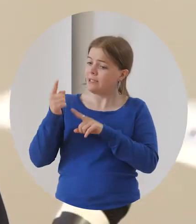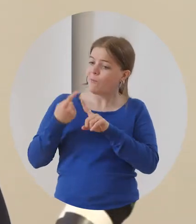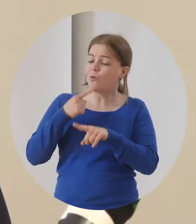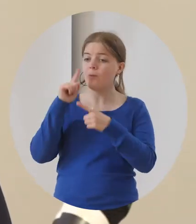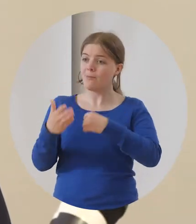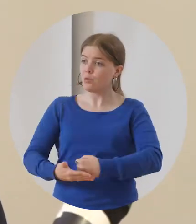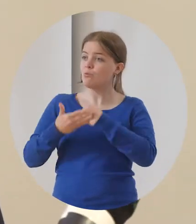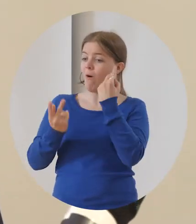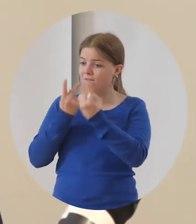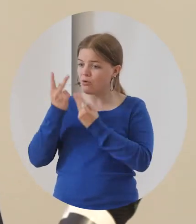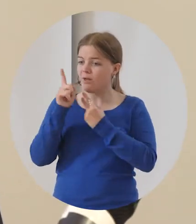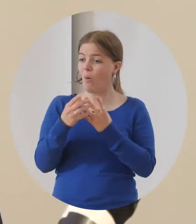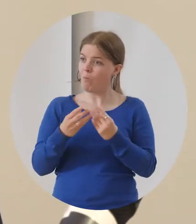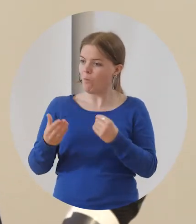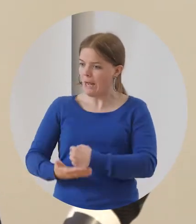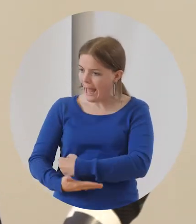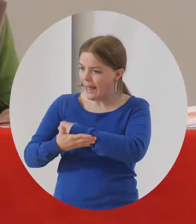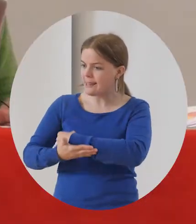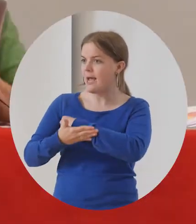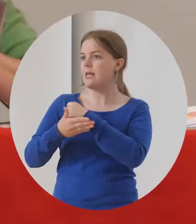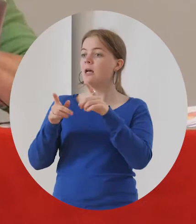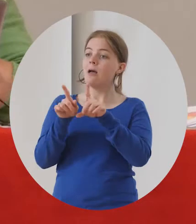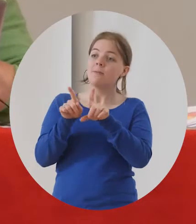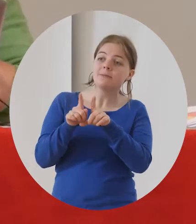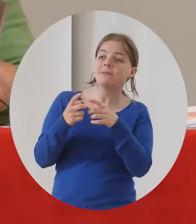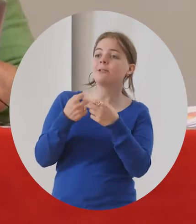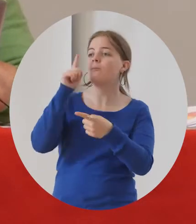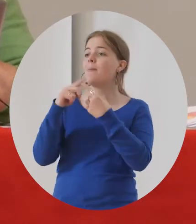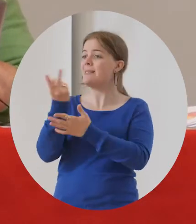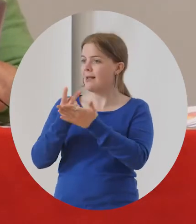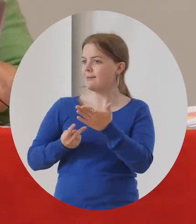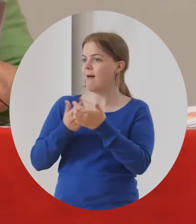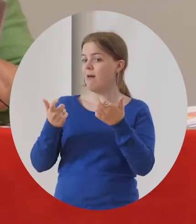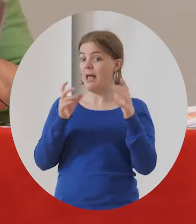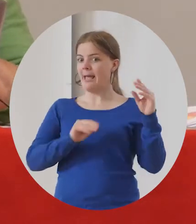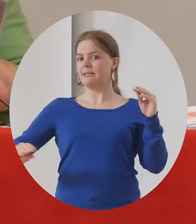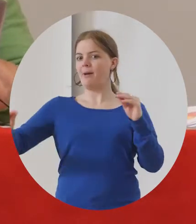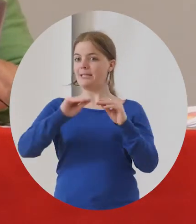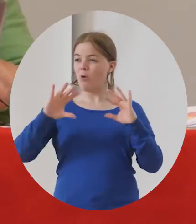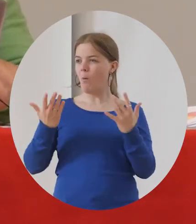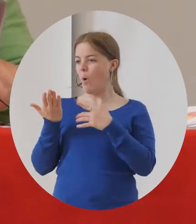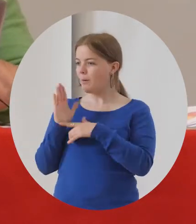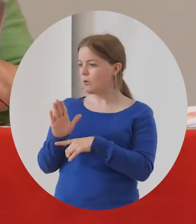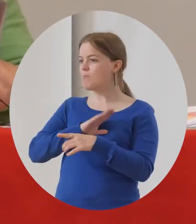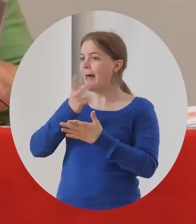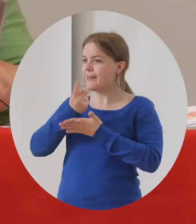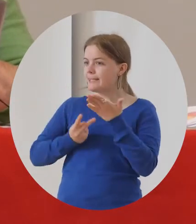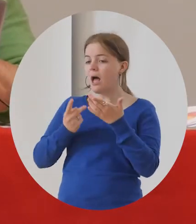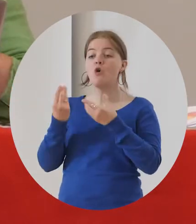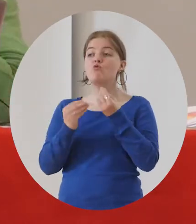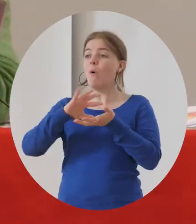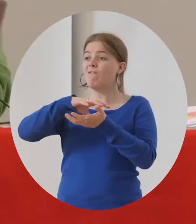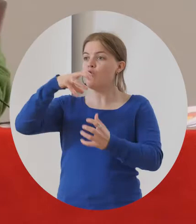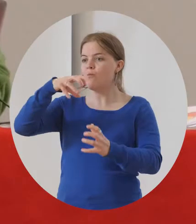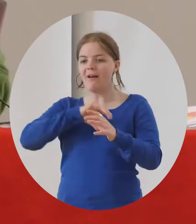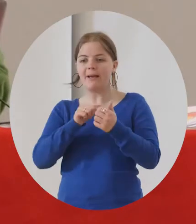aider aussi beaucoup au niveau du support visuel et au niveau du dessin. Vraiment la représentation de l'espace par le dessin